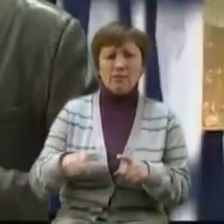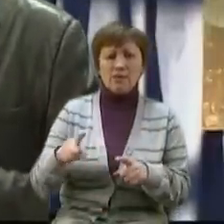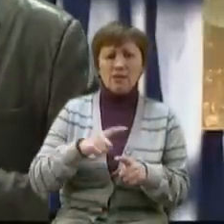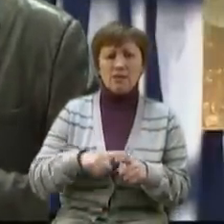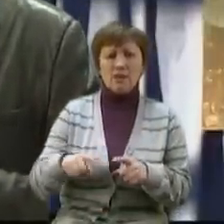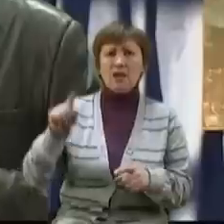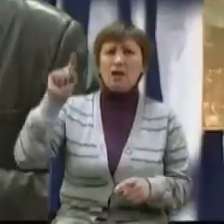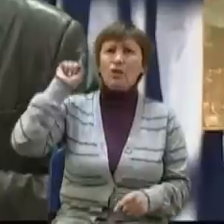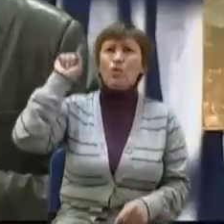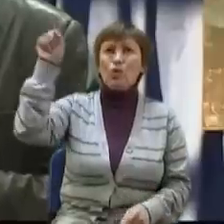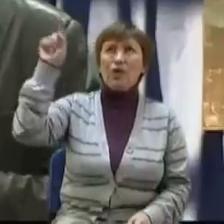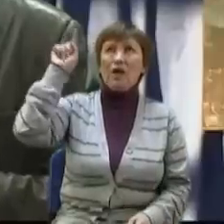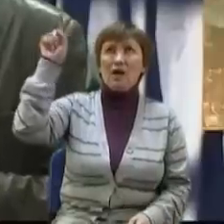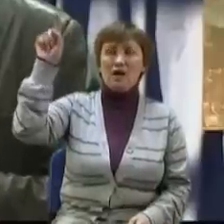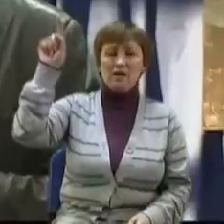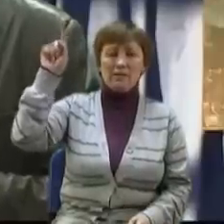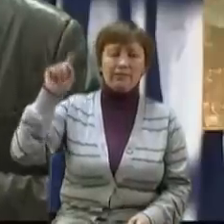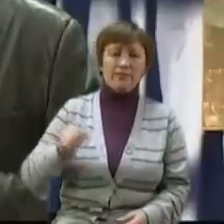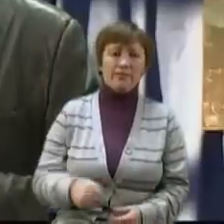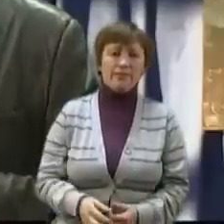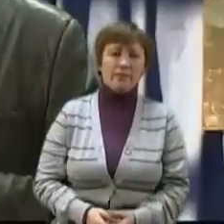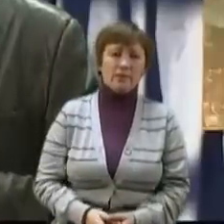побыстрей туда,